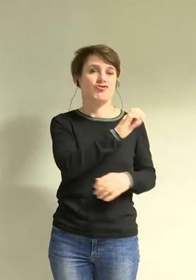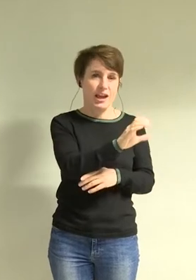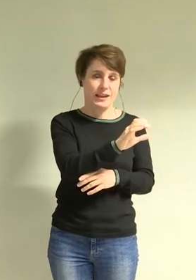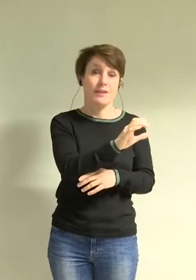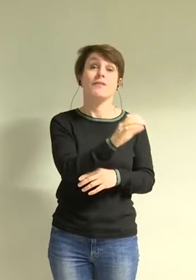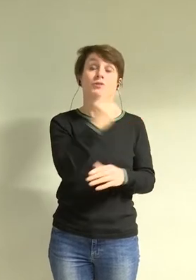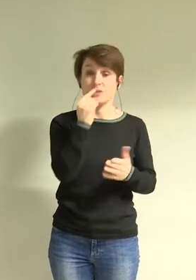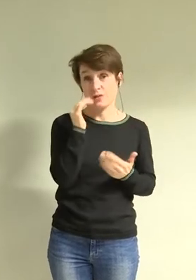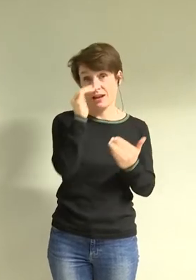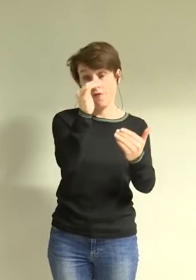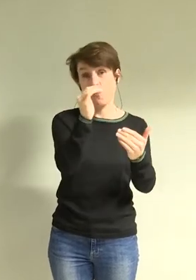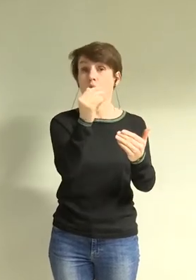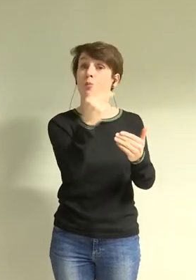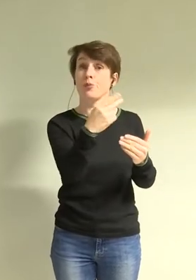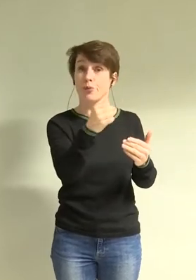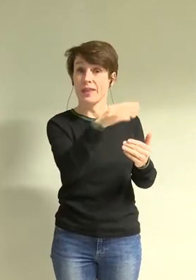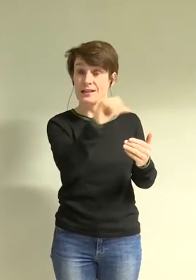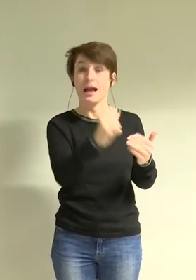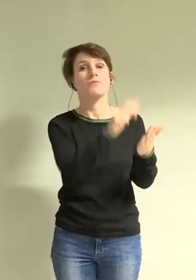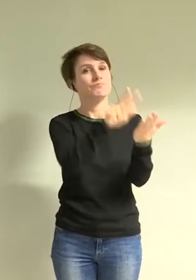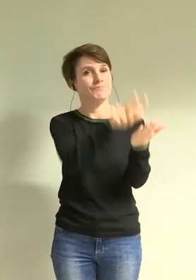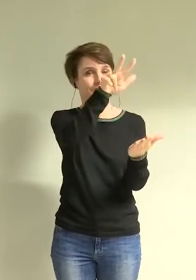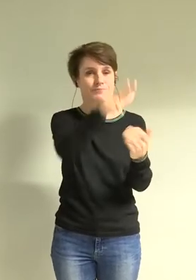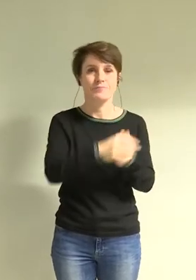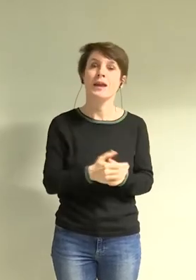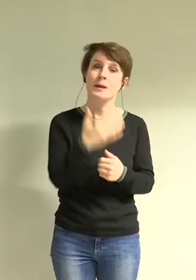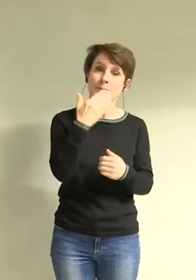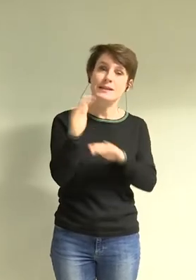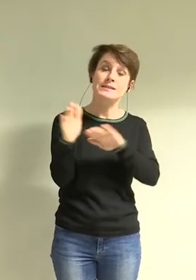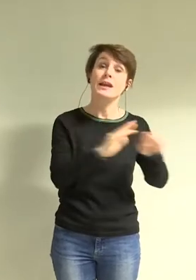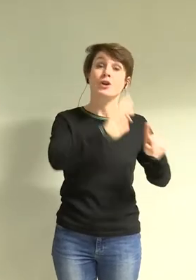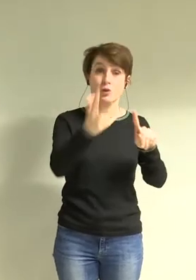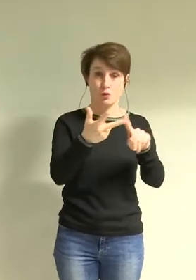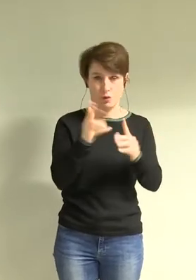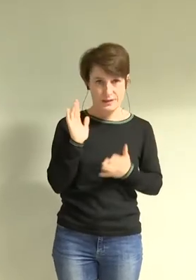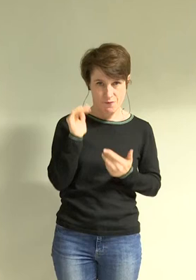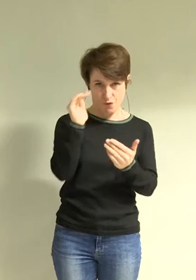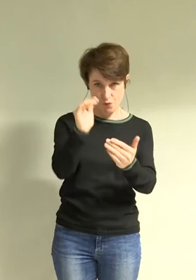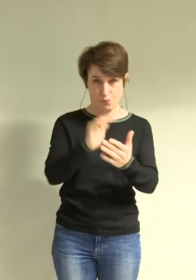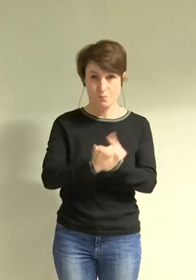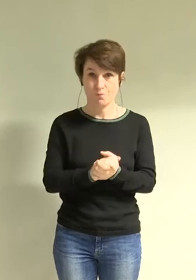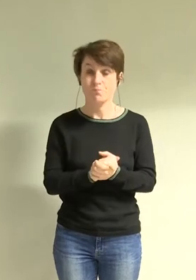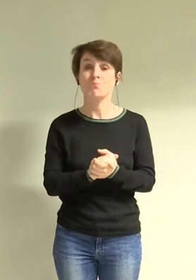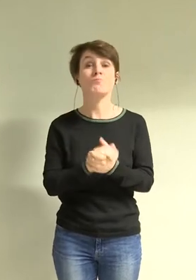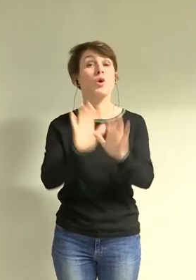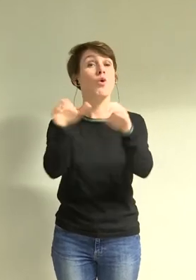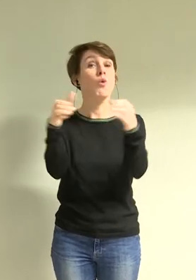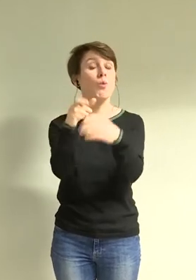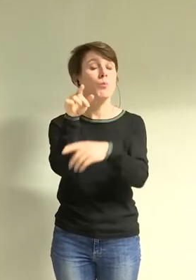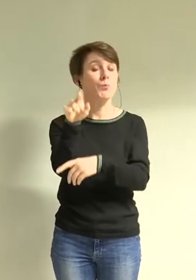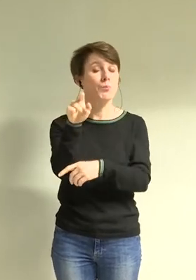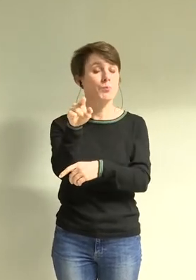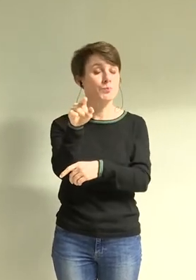veut donc déposé par l'ase ait adopté merci nous avons un troisième feu il est déposée par